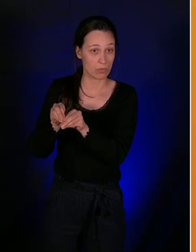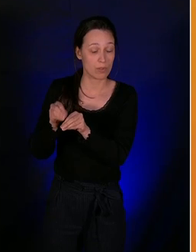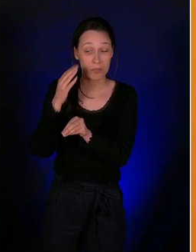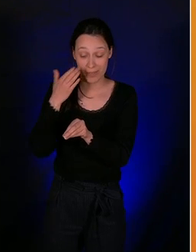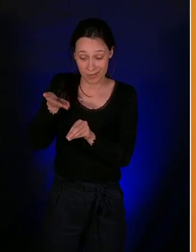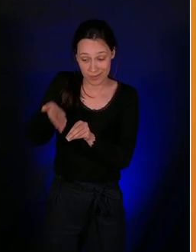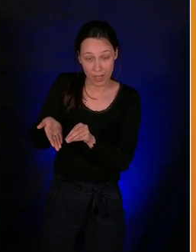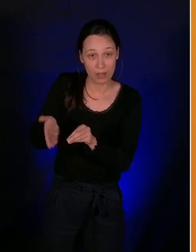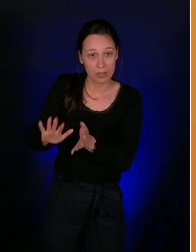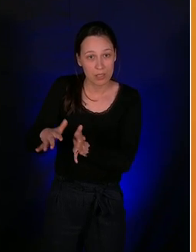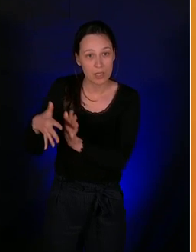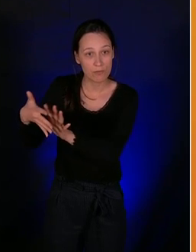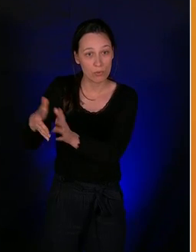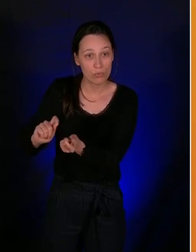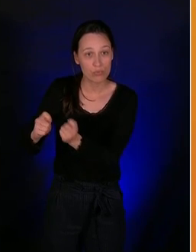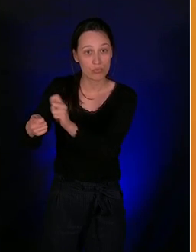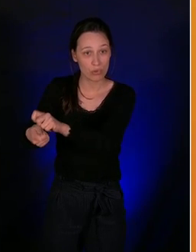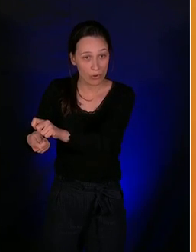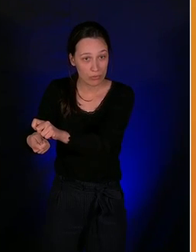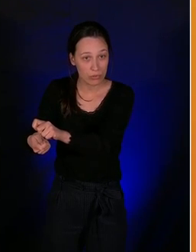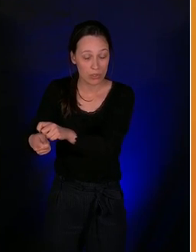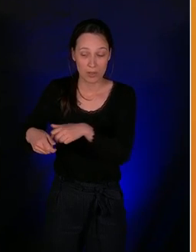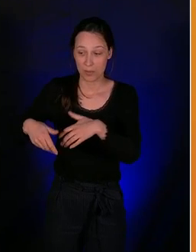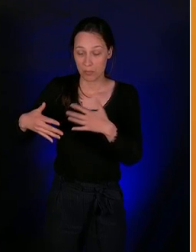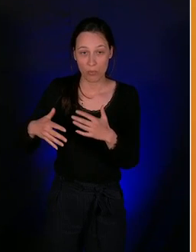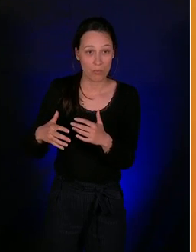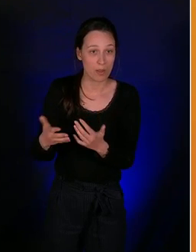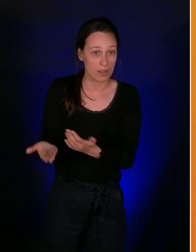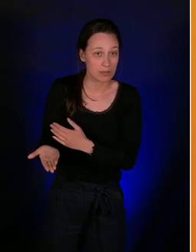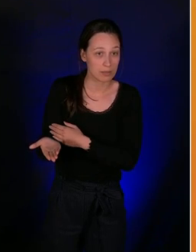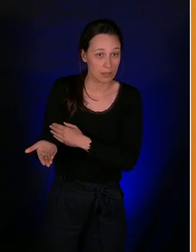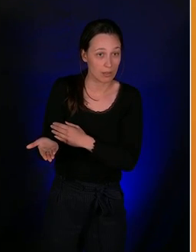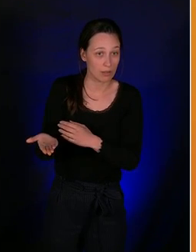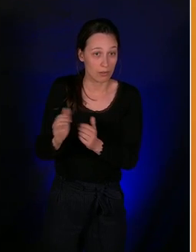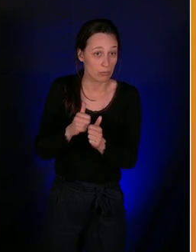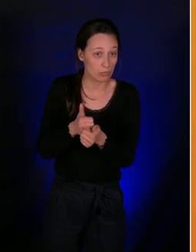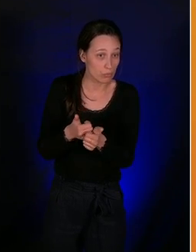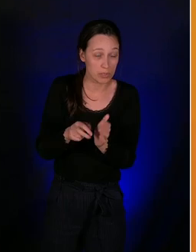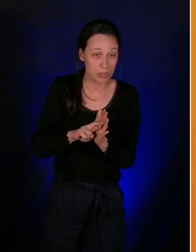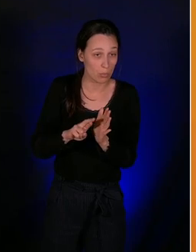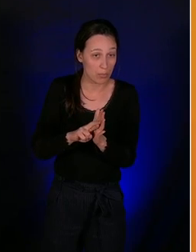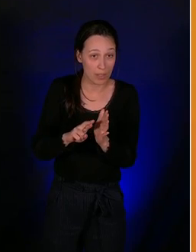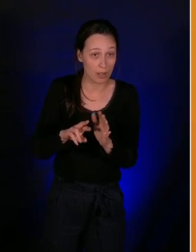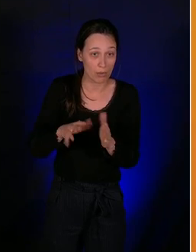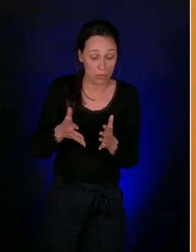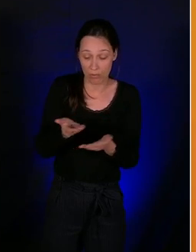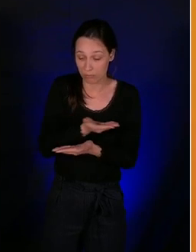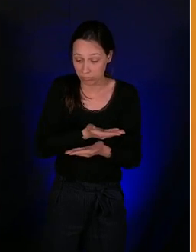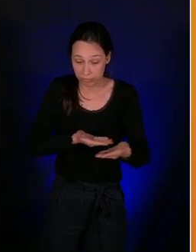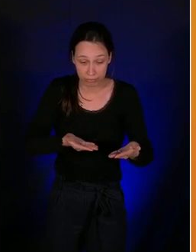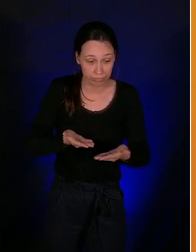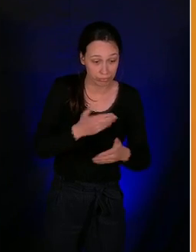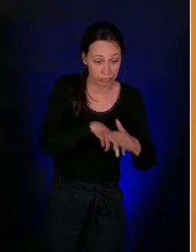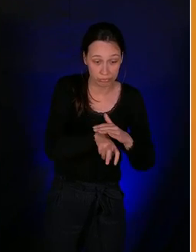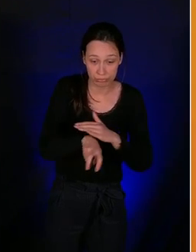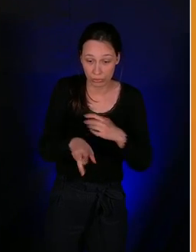dans le cadre de l'évolution normal de nos statuts de nos repères confédéraux par le biais de discussions dans les organisations